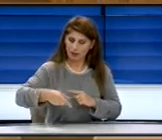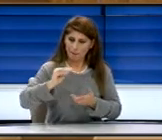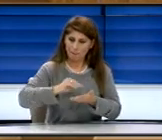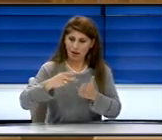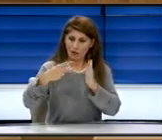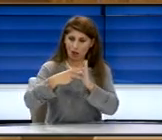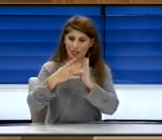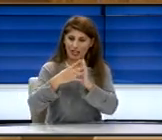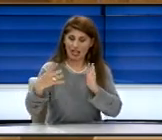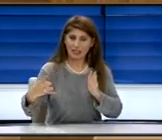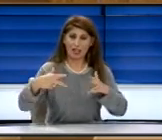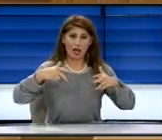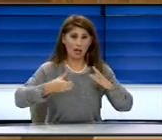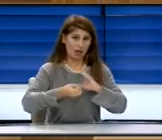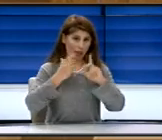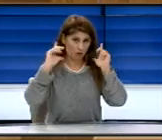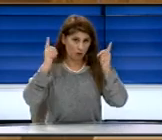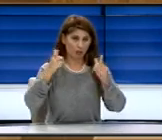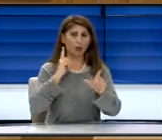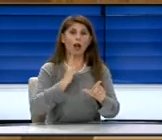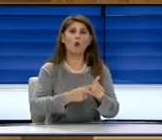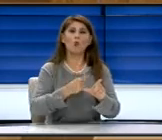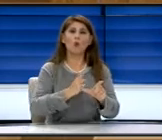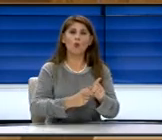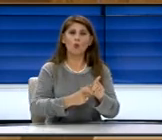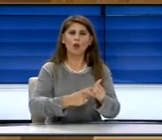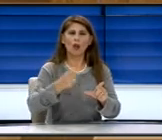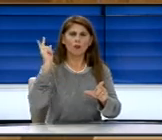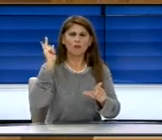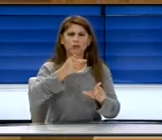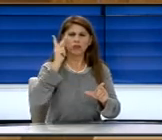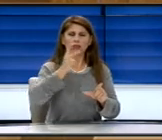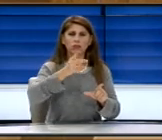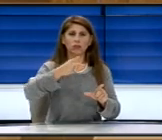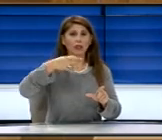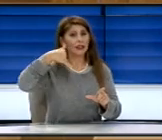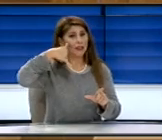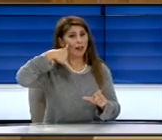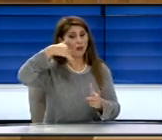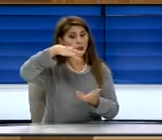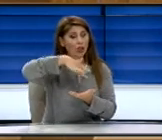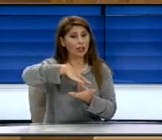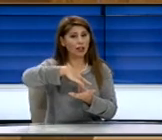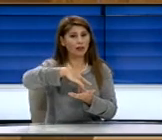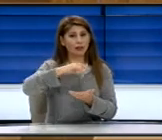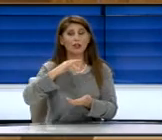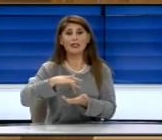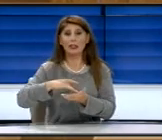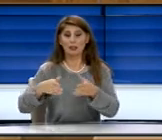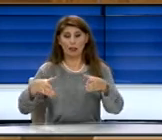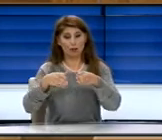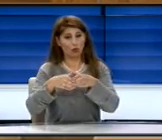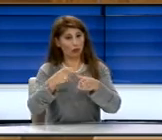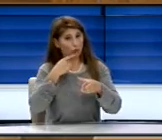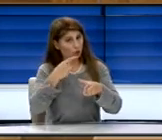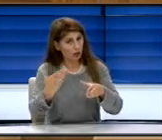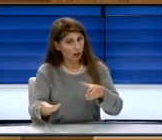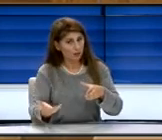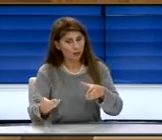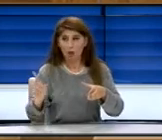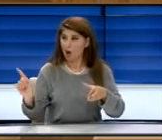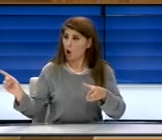Νέας Δημοκρατίας, το ΚΚΕ καταγγέλει παρακολουθήσεις στο τηλεφωνικό κέντρο της κεντρικής του Επιτροπής και όλοι σας,